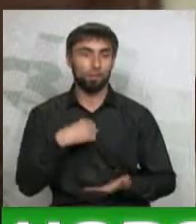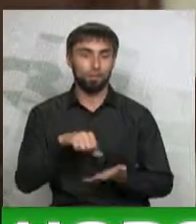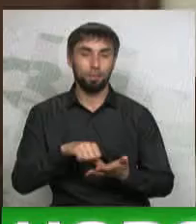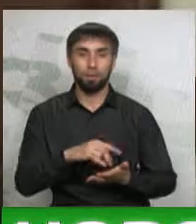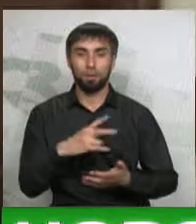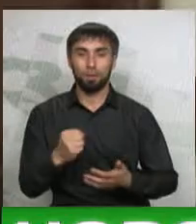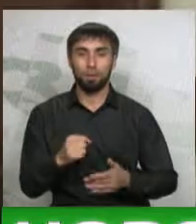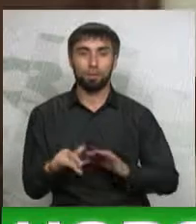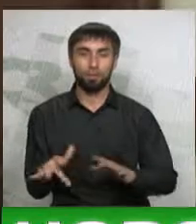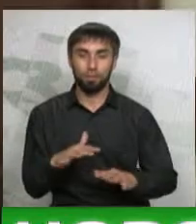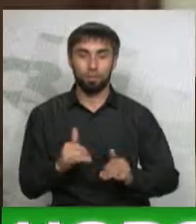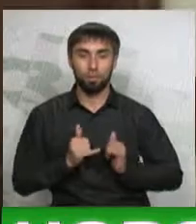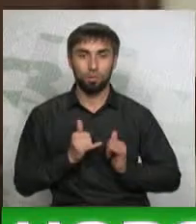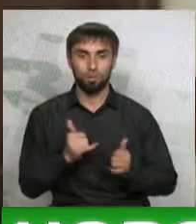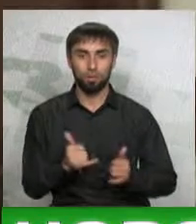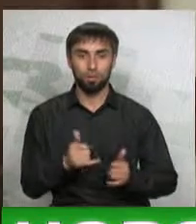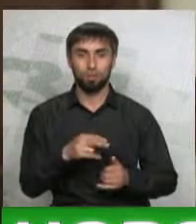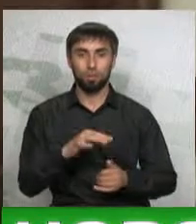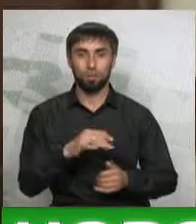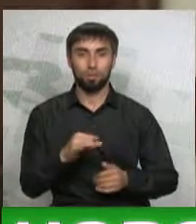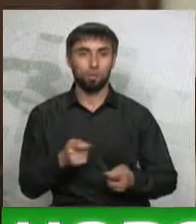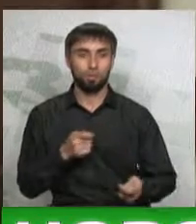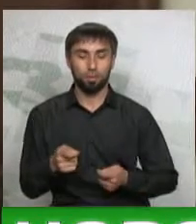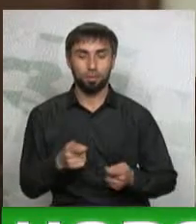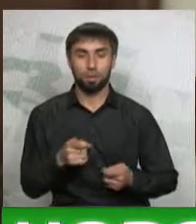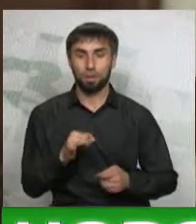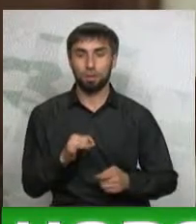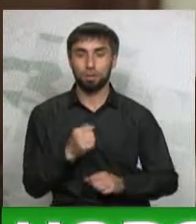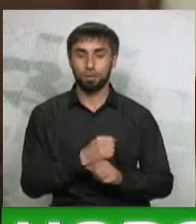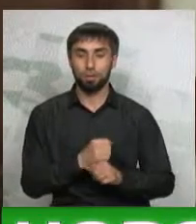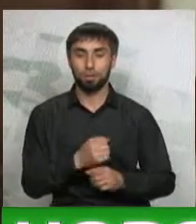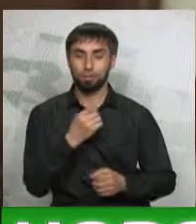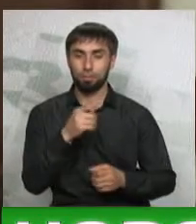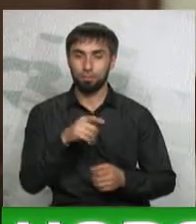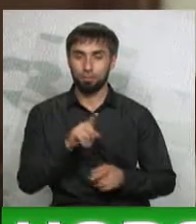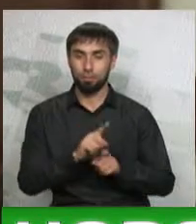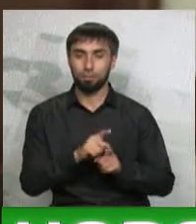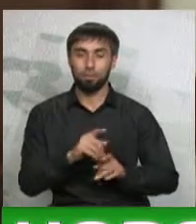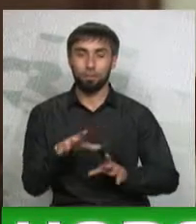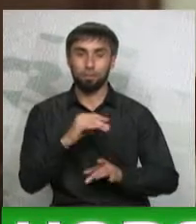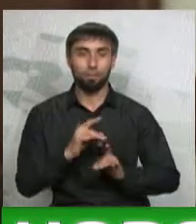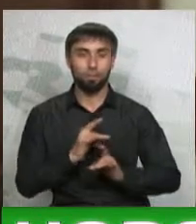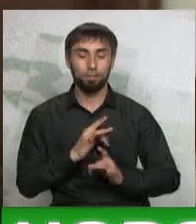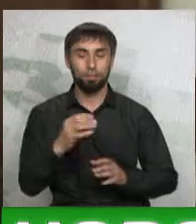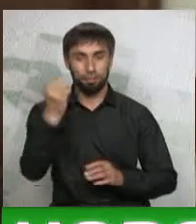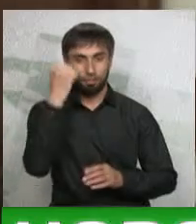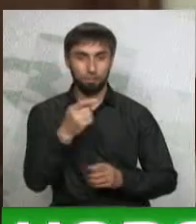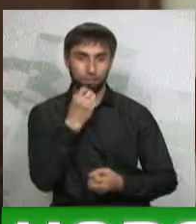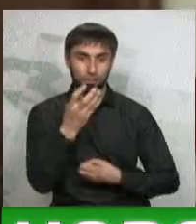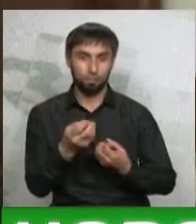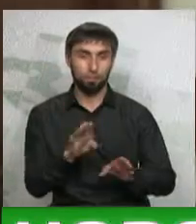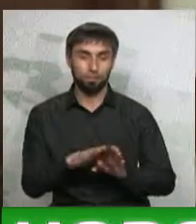на мероприятиях, посвященных пограничному управлению, производим возложение цветов на всех памятников,